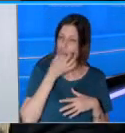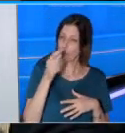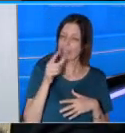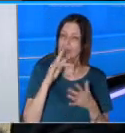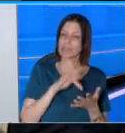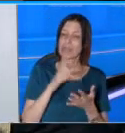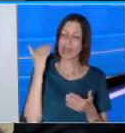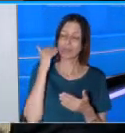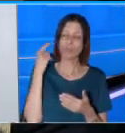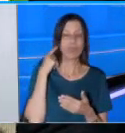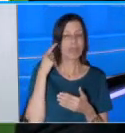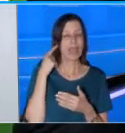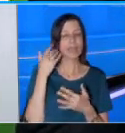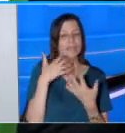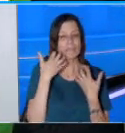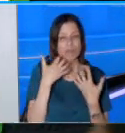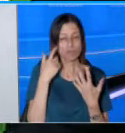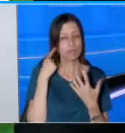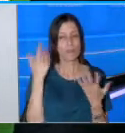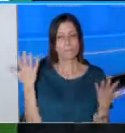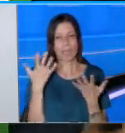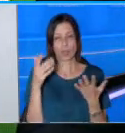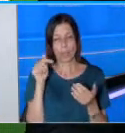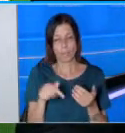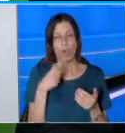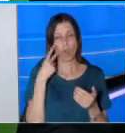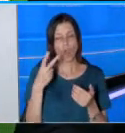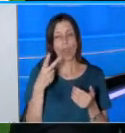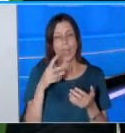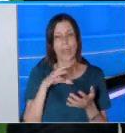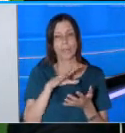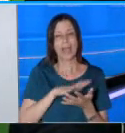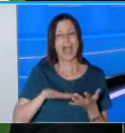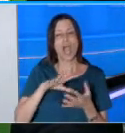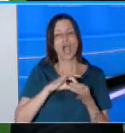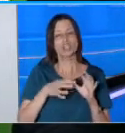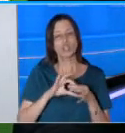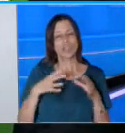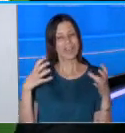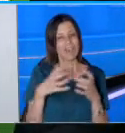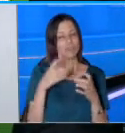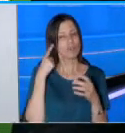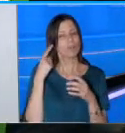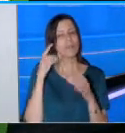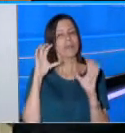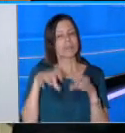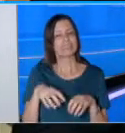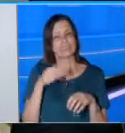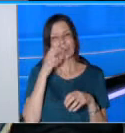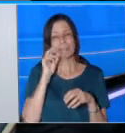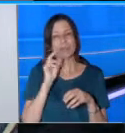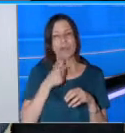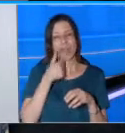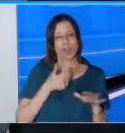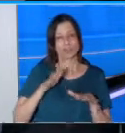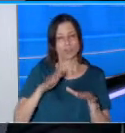בארצות הברית, אתה שומע את הדיווחים, אתה שומע מה שקורה כאן, רואה ברשתות החברתיות, ואנחנו שומעים על כך שהנשיא ביידן אומר לראש הממשלה,